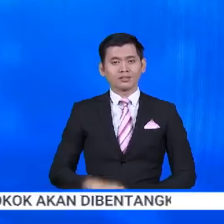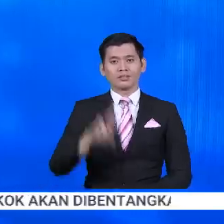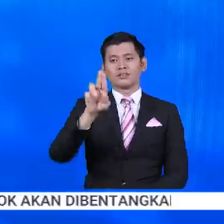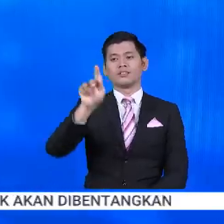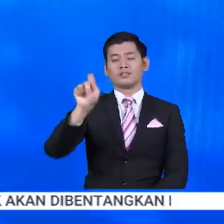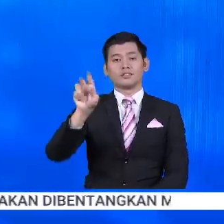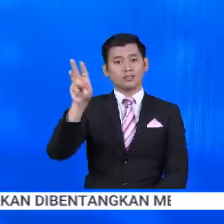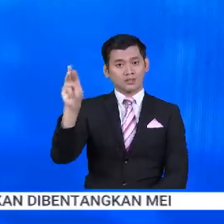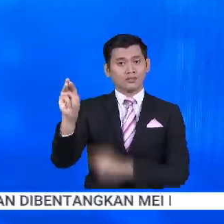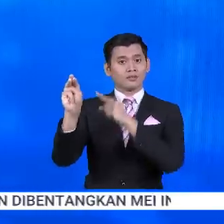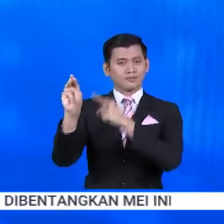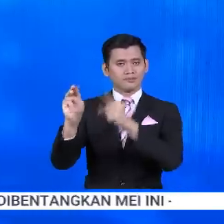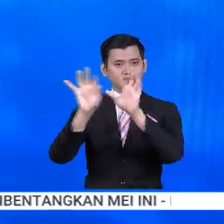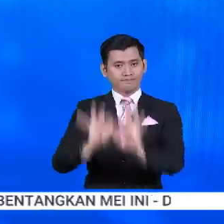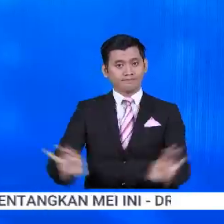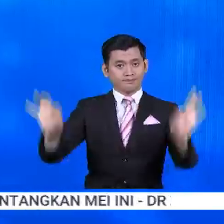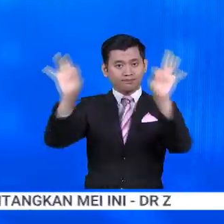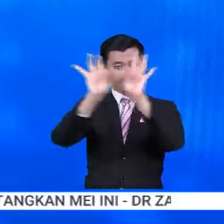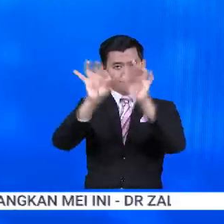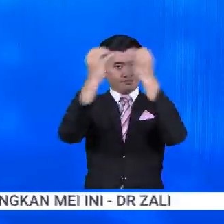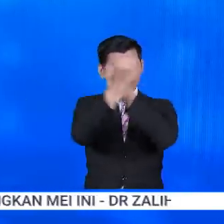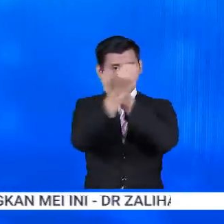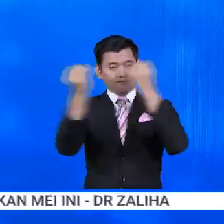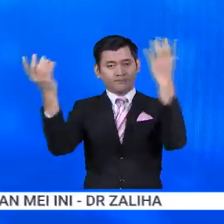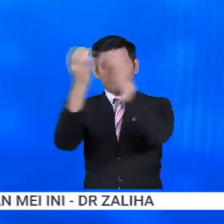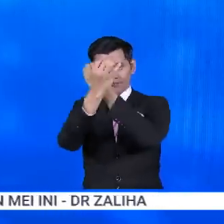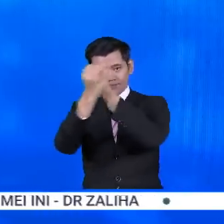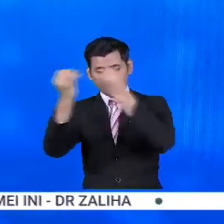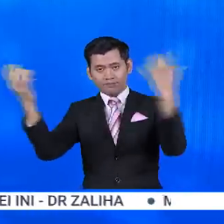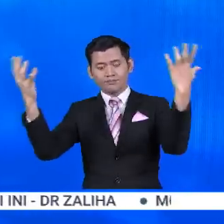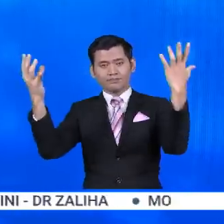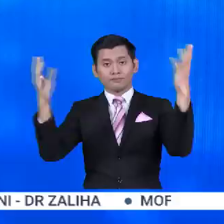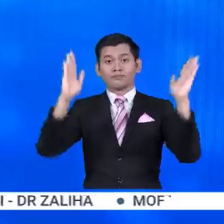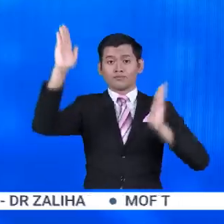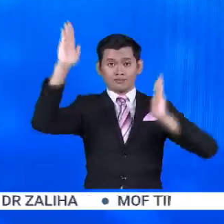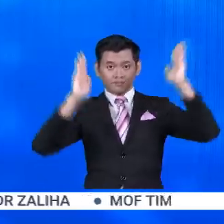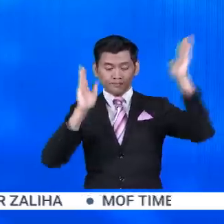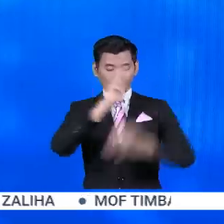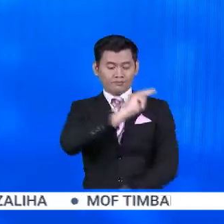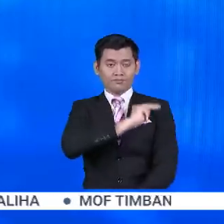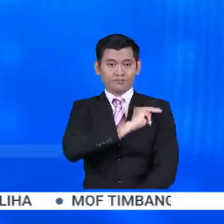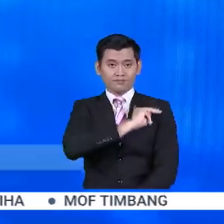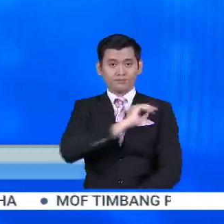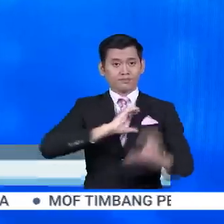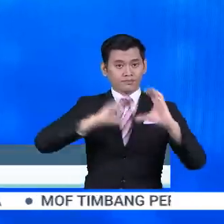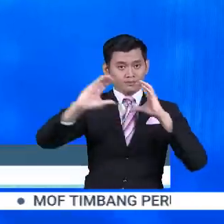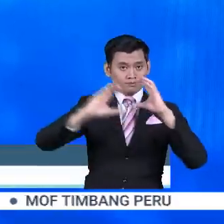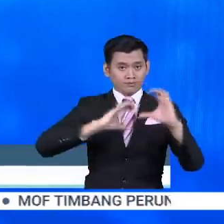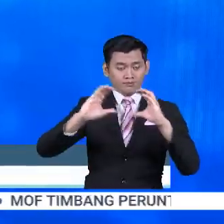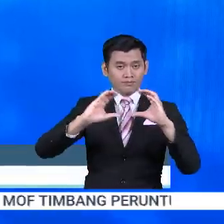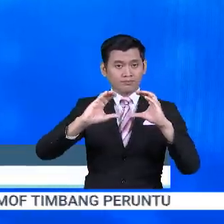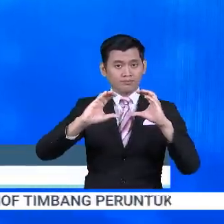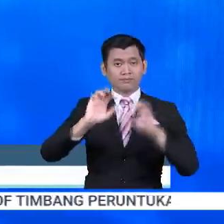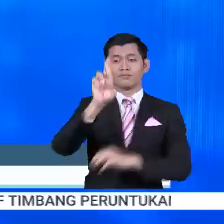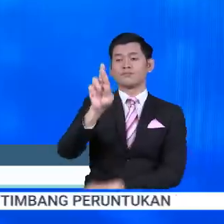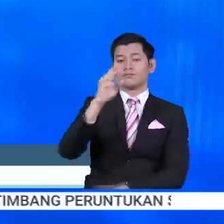RTM terus memainkan peranan penting dalam menyampaikan agenda nasional. Menteri Komunikasi dan Digital Fahmi Fazil menegaskan